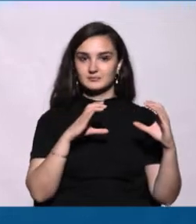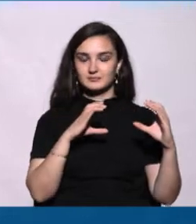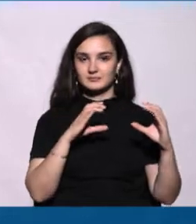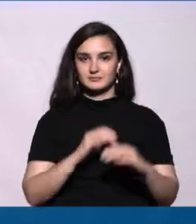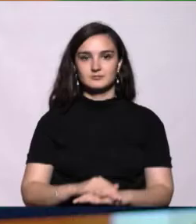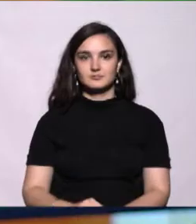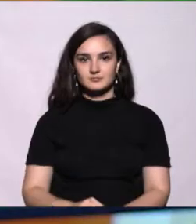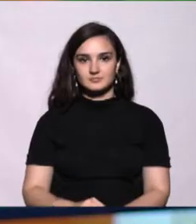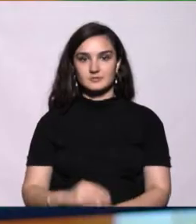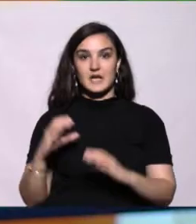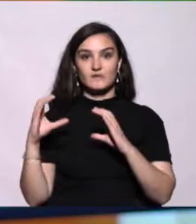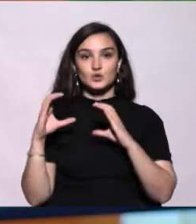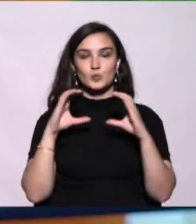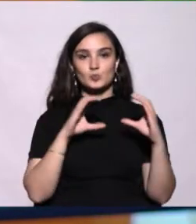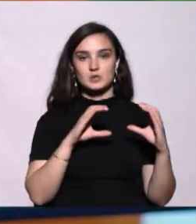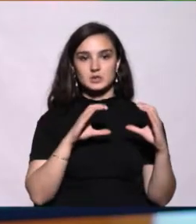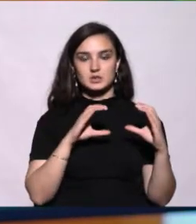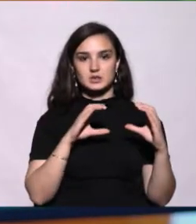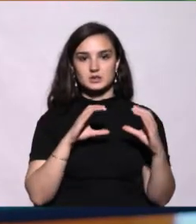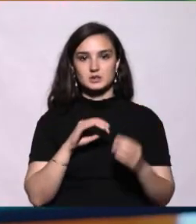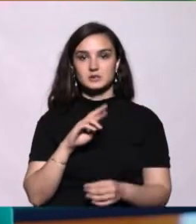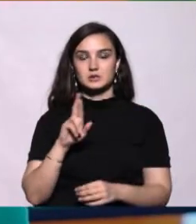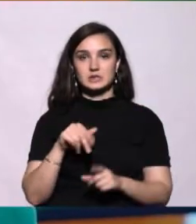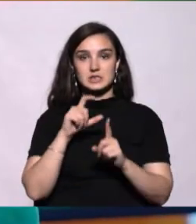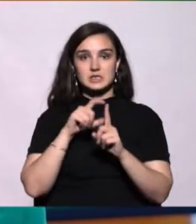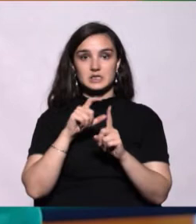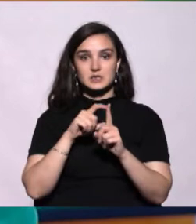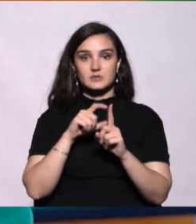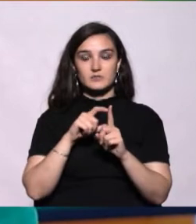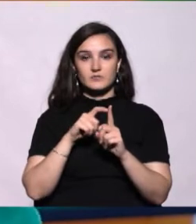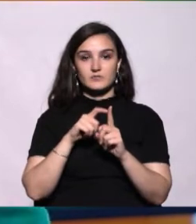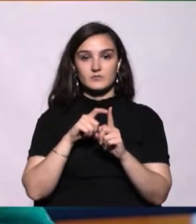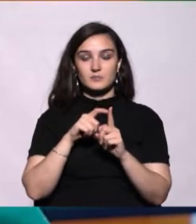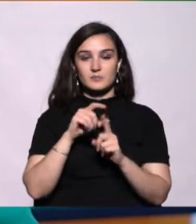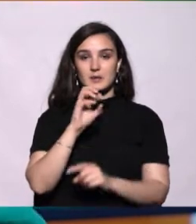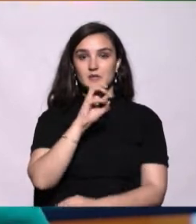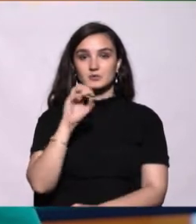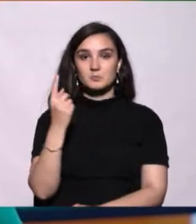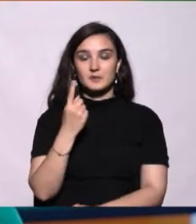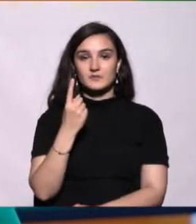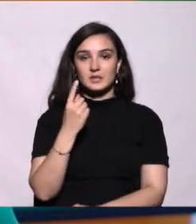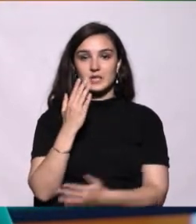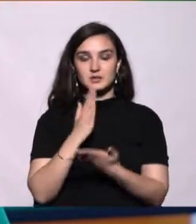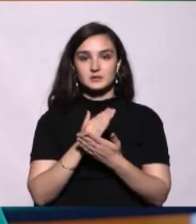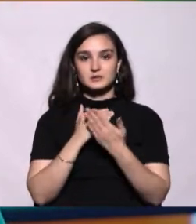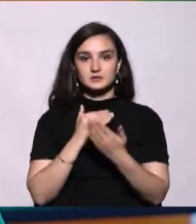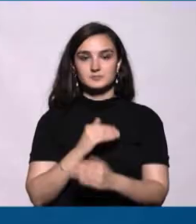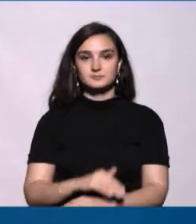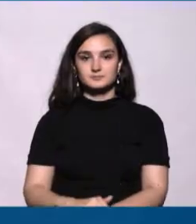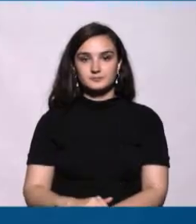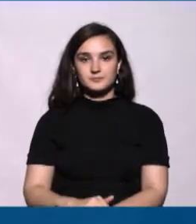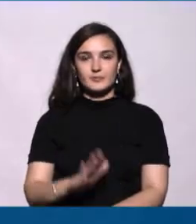bus. Автобуси. And the letter for this word, the first letter for this word